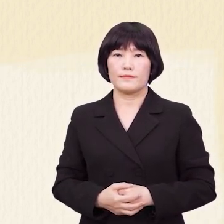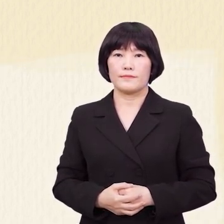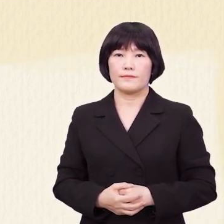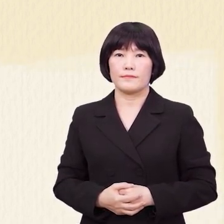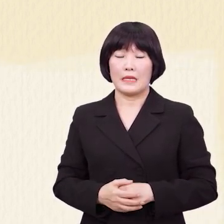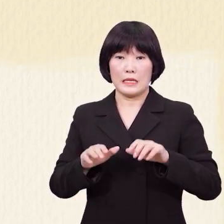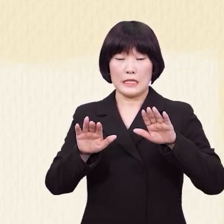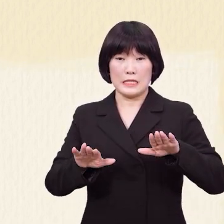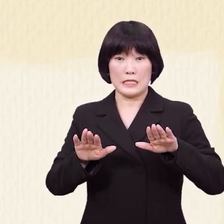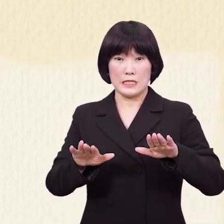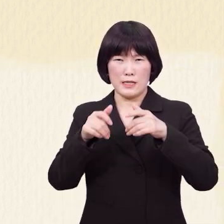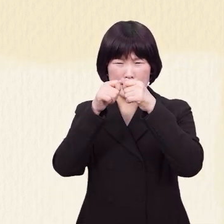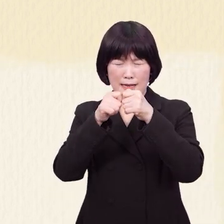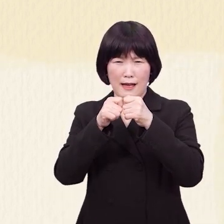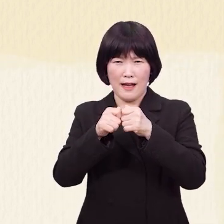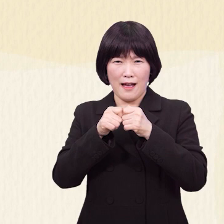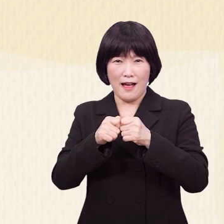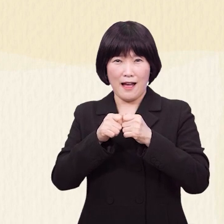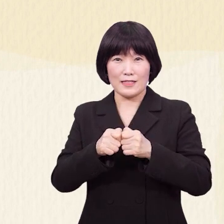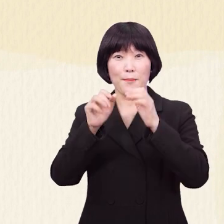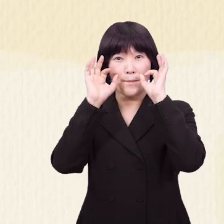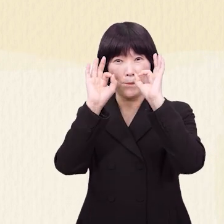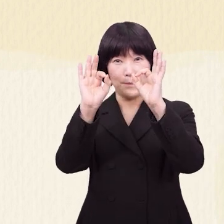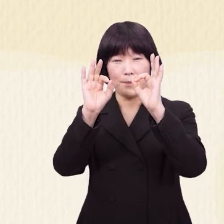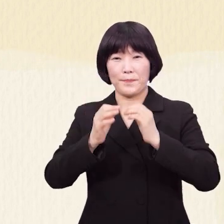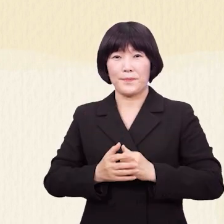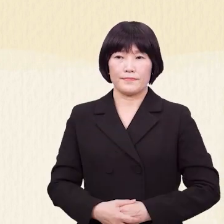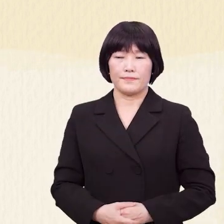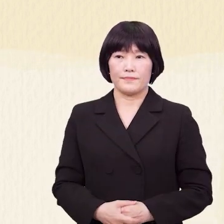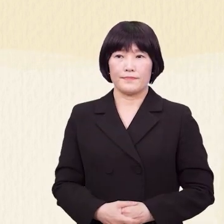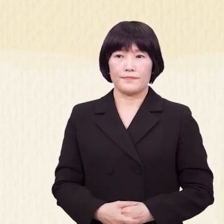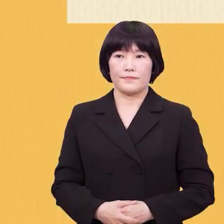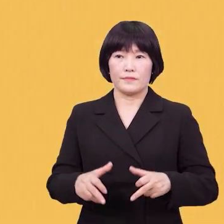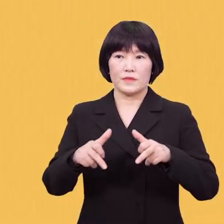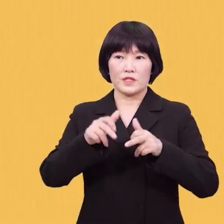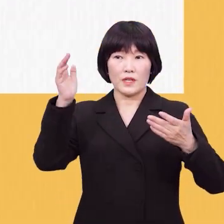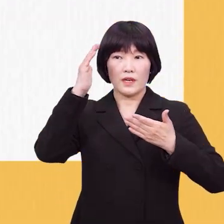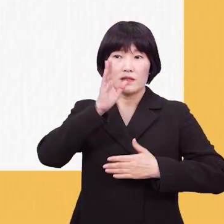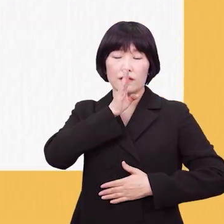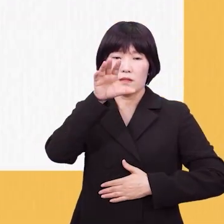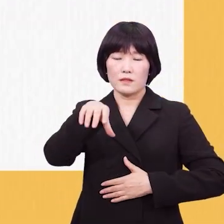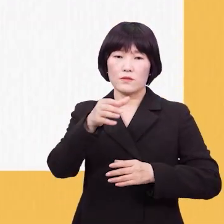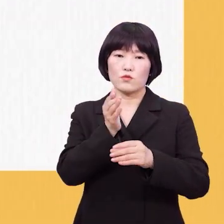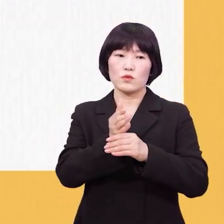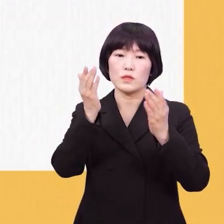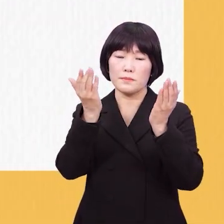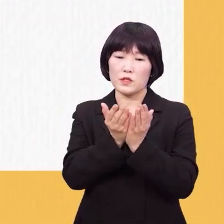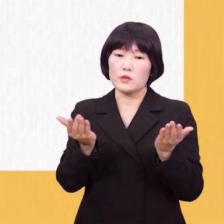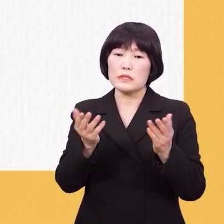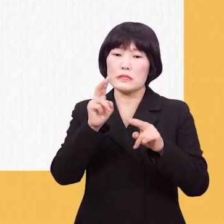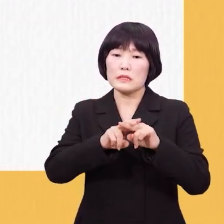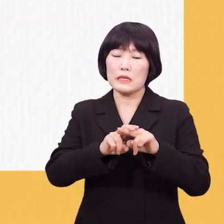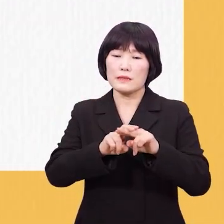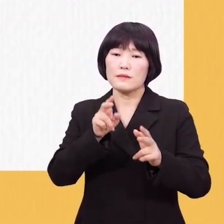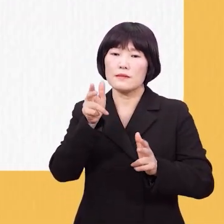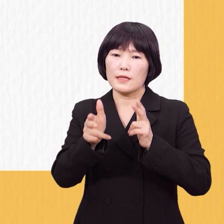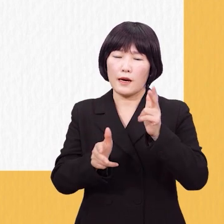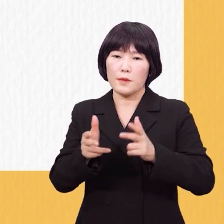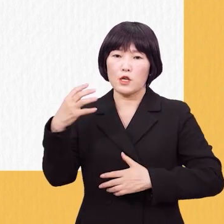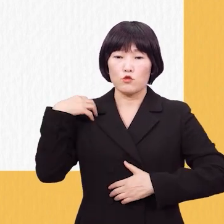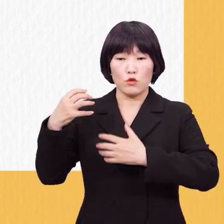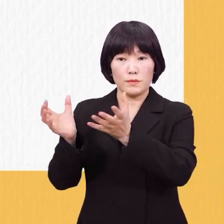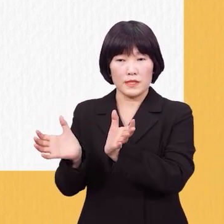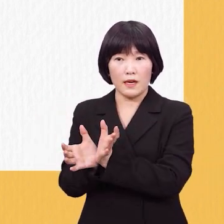이제 조금 더 자세하게 알아볼까요? 장애학생 현장 중심 맞춤형 일자리 사업은 수행기관에서